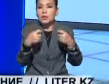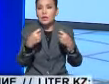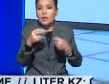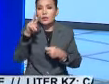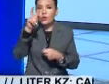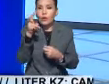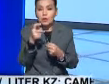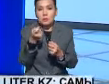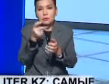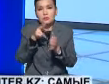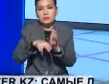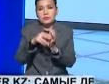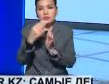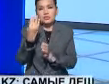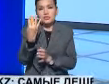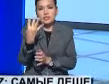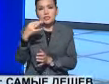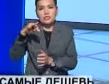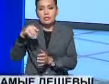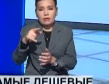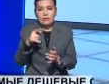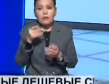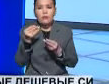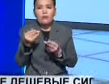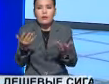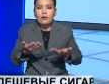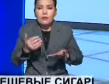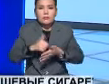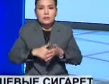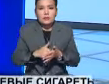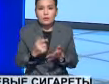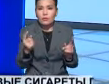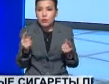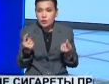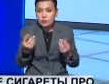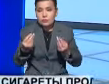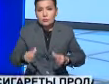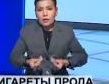вновь подешевел на 4 тенге. Что влияет на иностранную валюту и отразятся